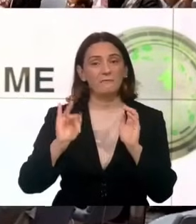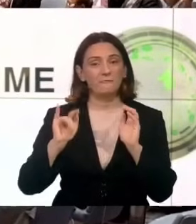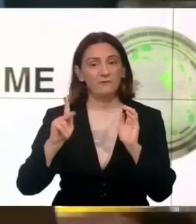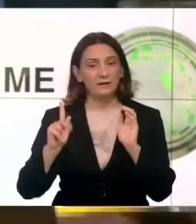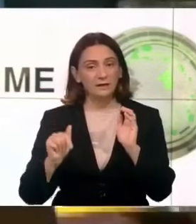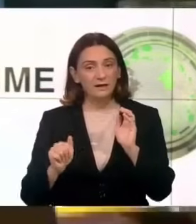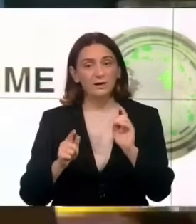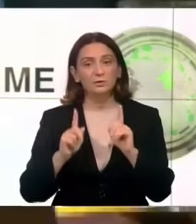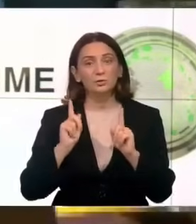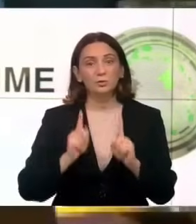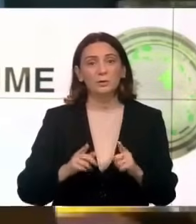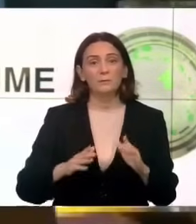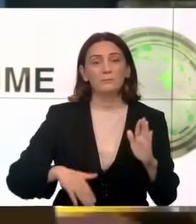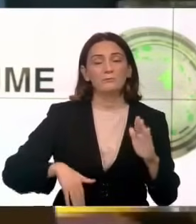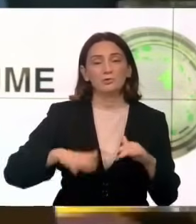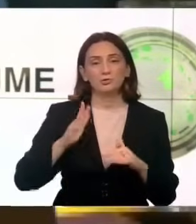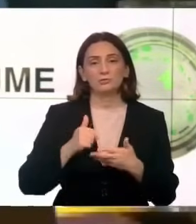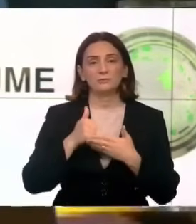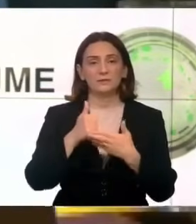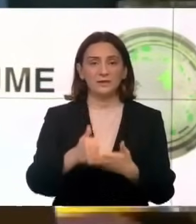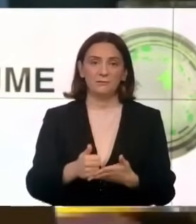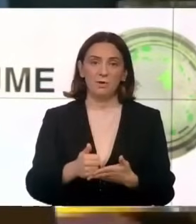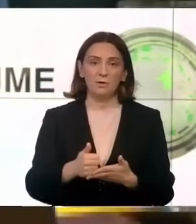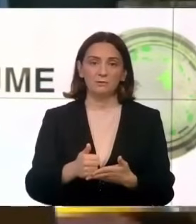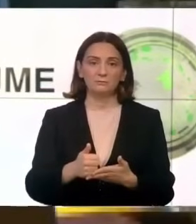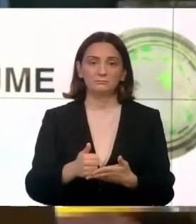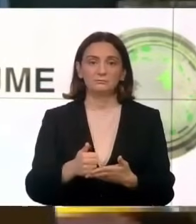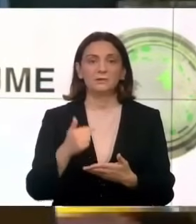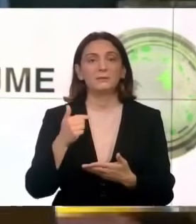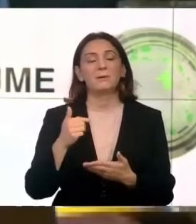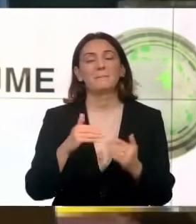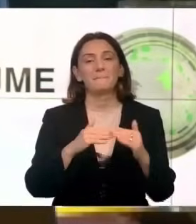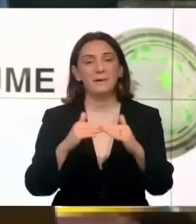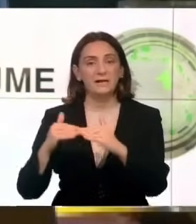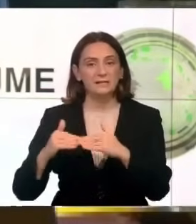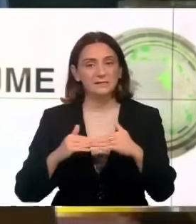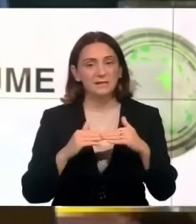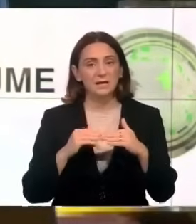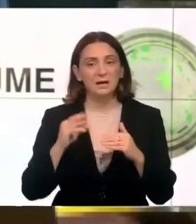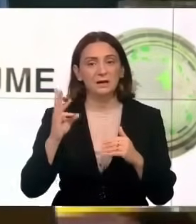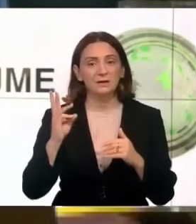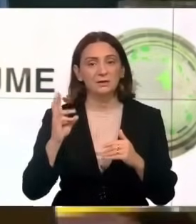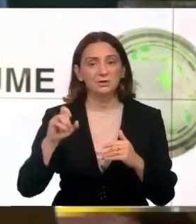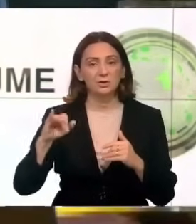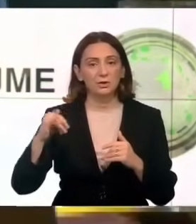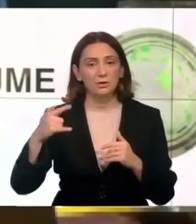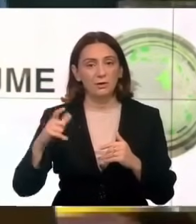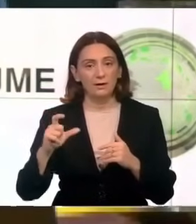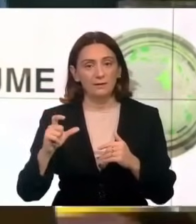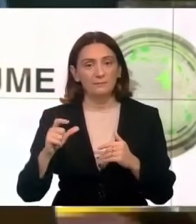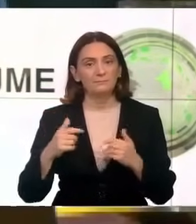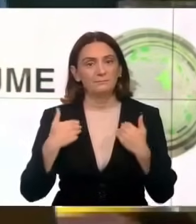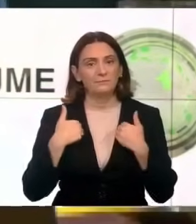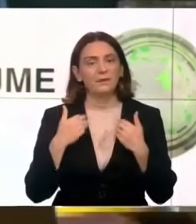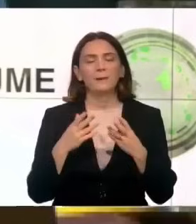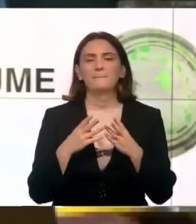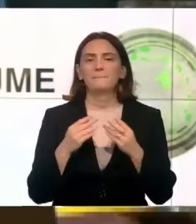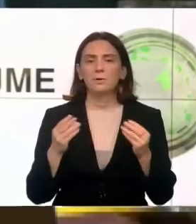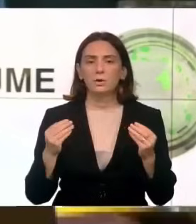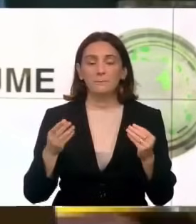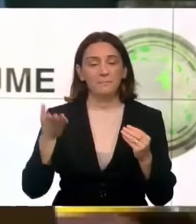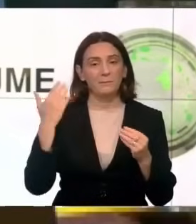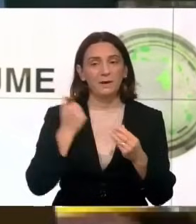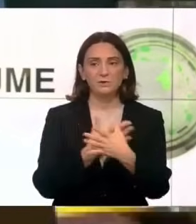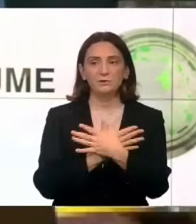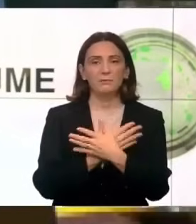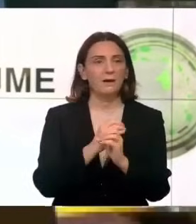paqen. Shqipëria ka integruar buxhetimin e barazimit gjinor si në nivel qendror ashtu edhe në atë vendor dhe aktualisht po